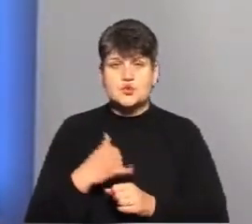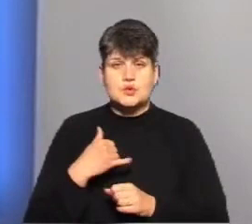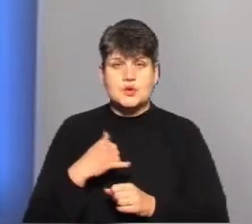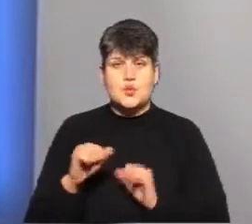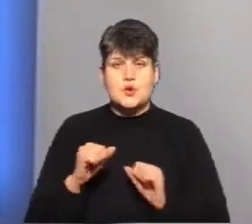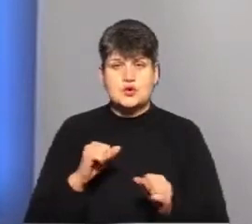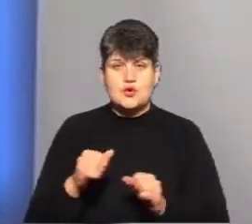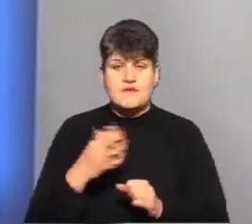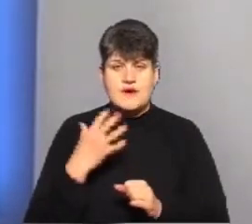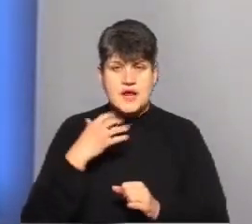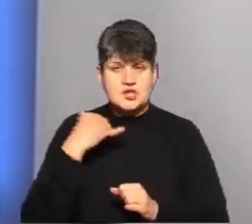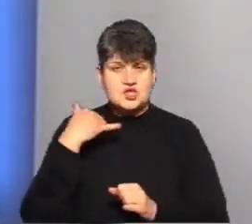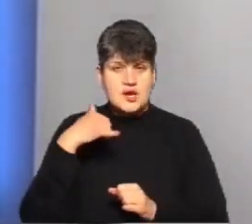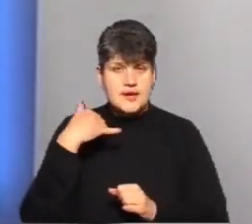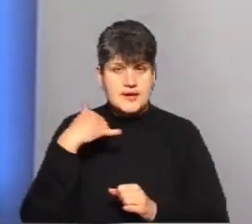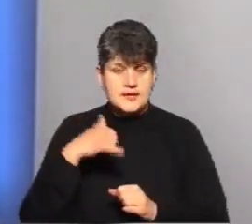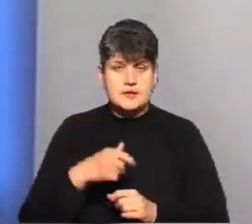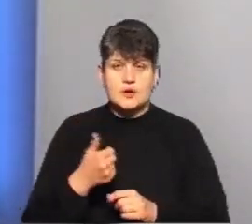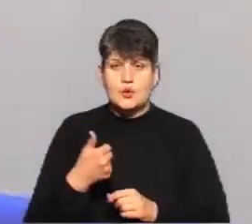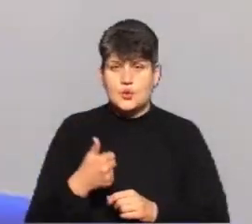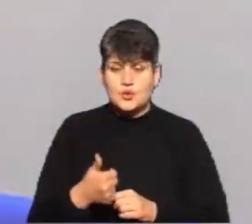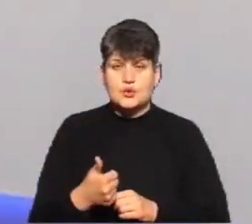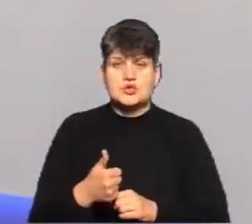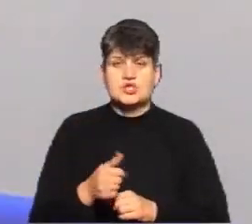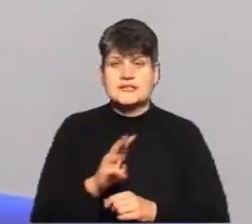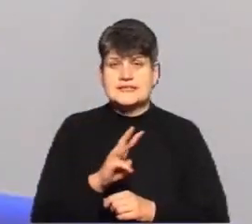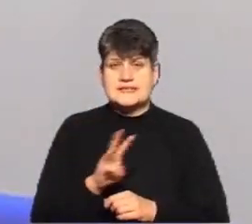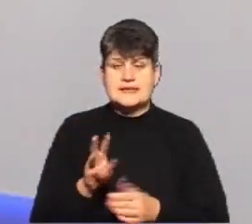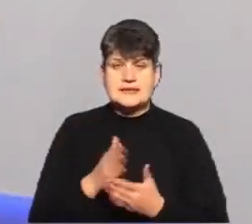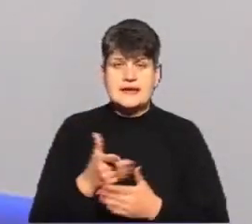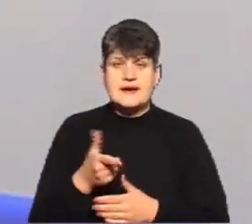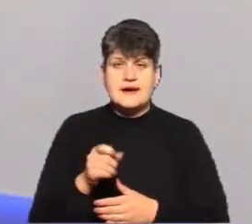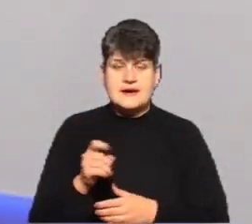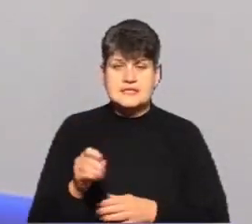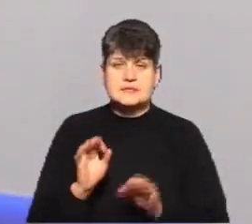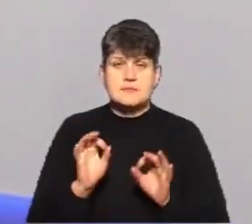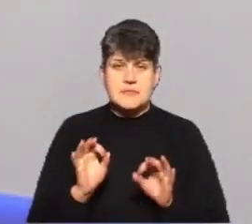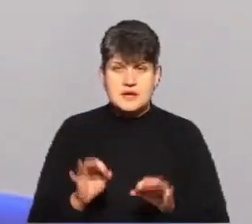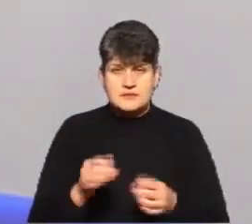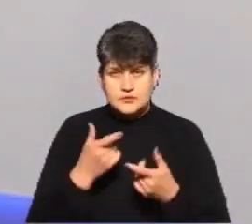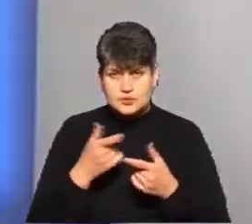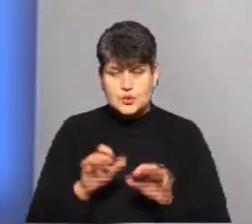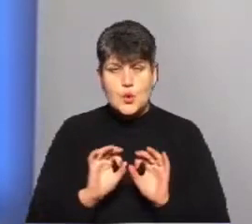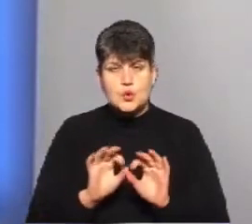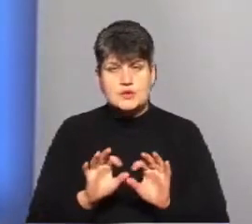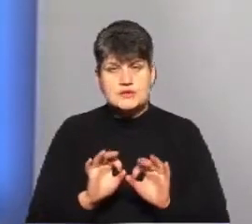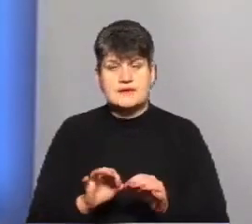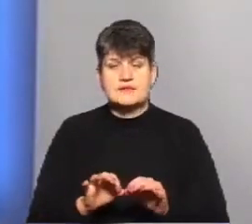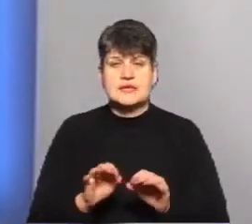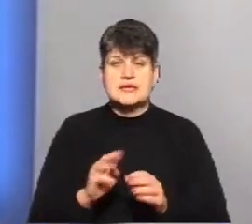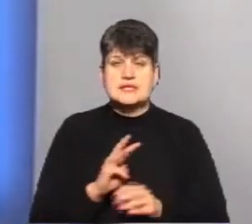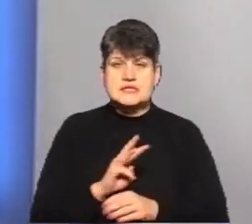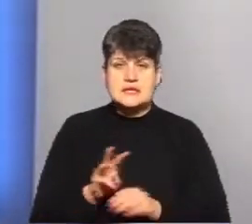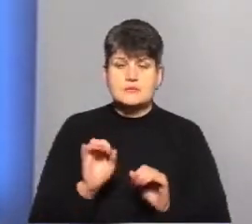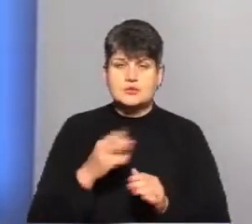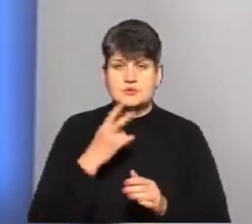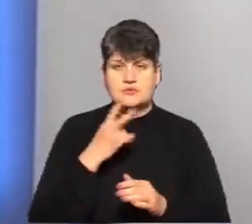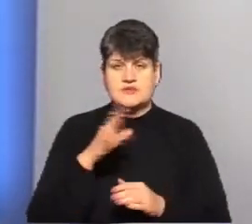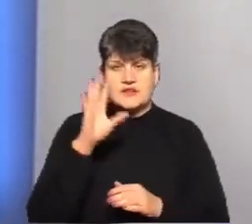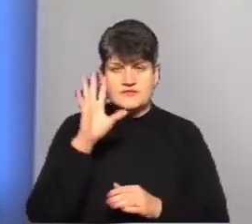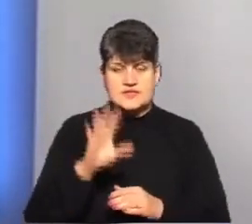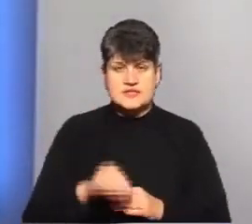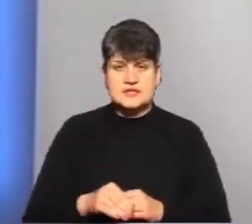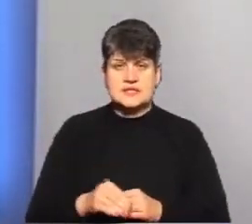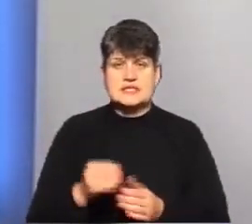хороший сайт є «Газправда», це інформаційно-консультативний сайт, де можна побачити всіх постачальників, всю ціну газу,